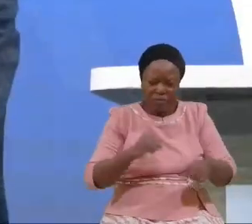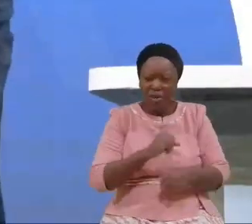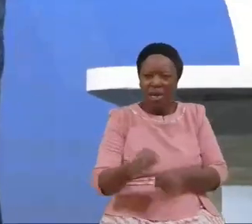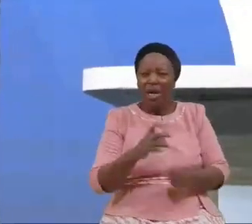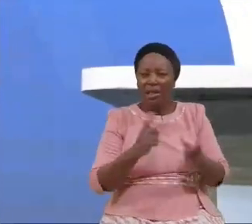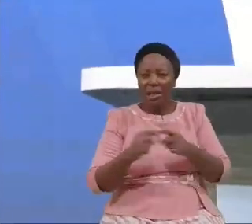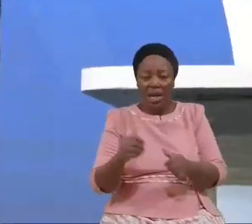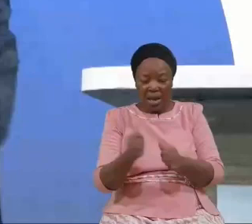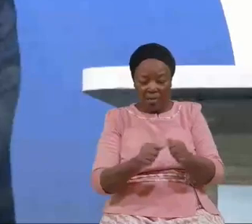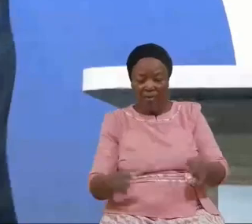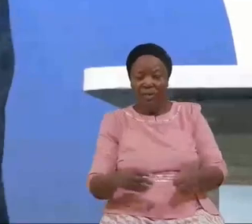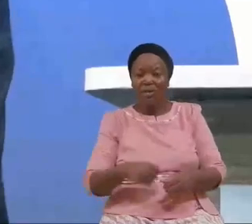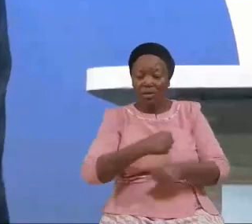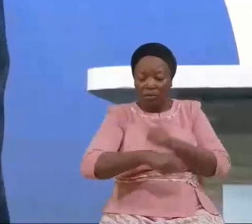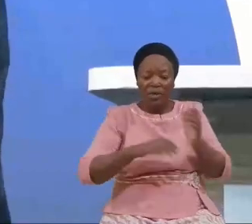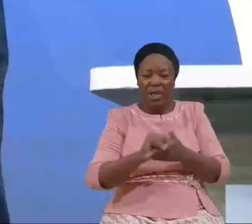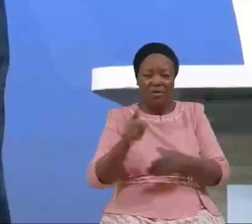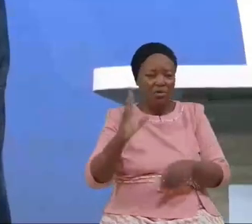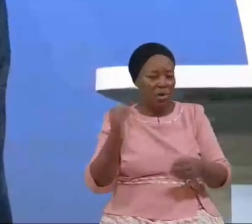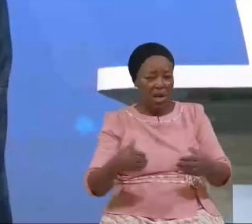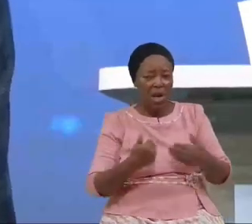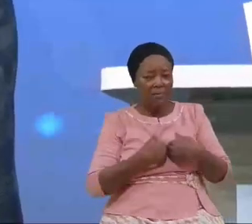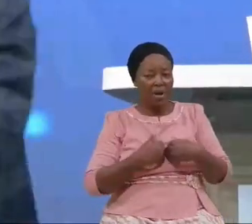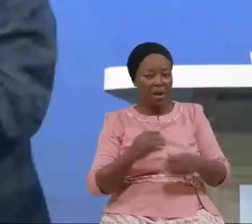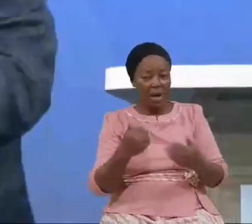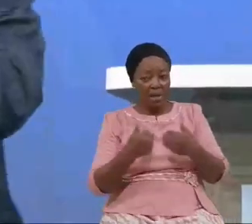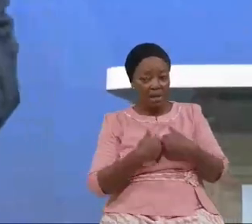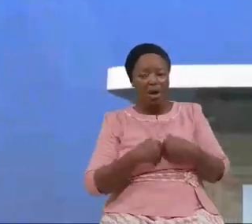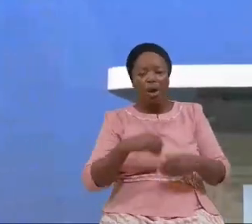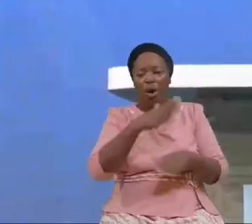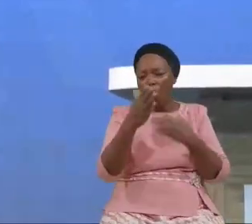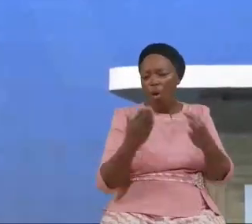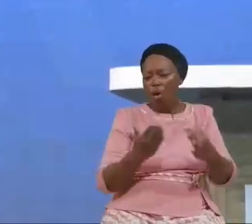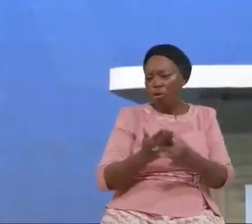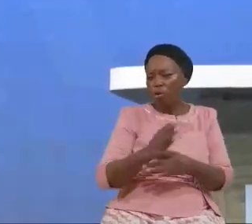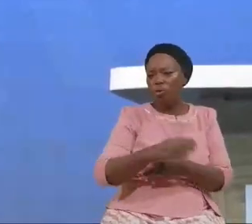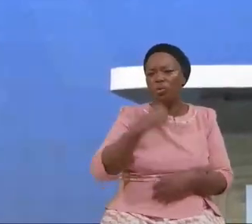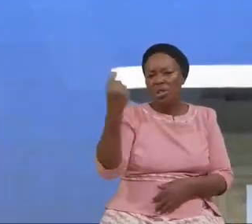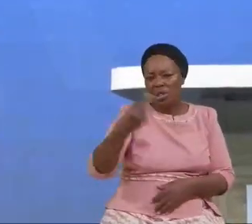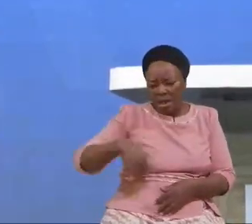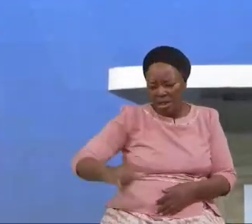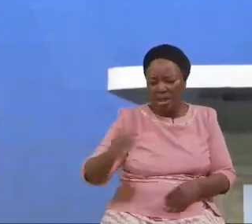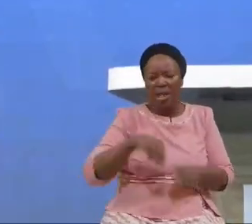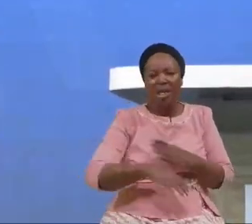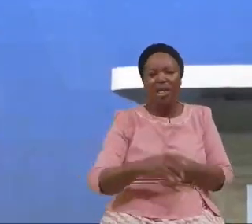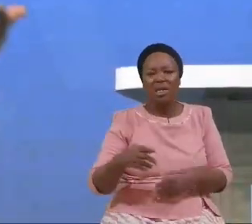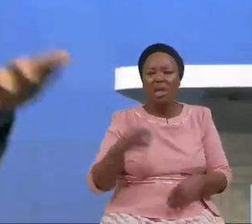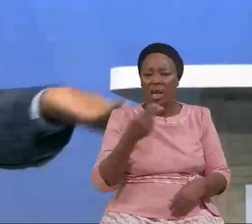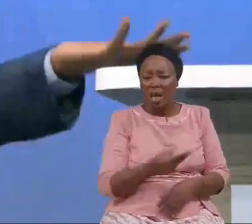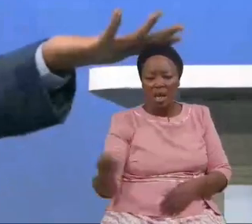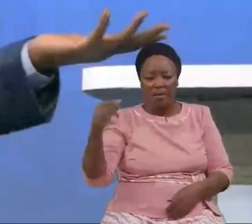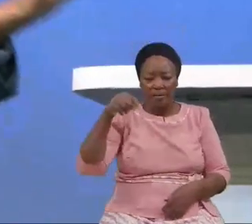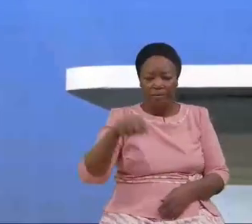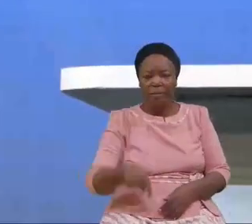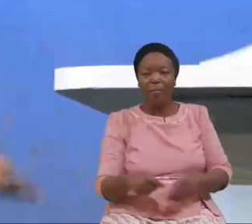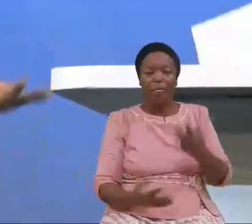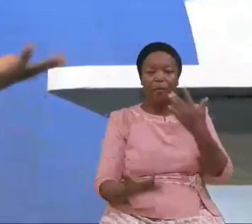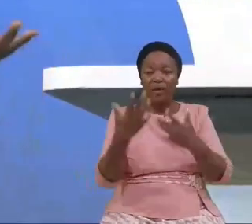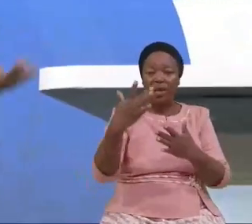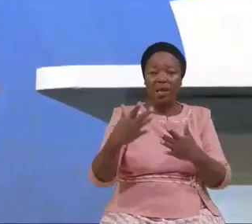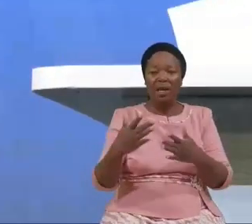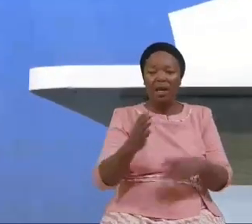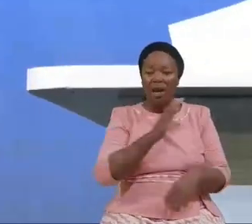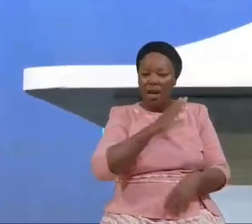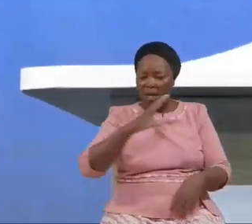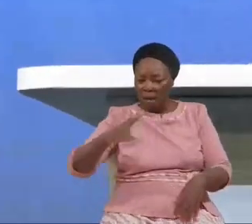toute souffrance que tu devrais en durer tout au long de l'éternité et en enfer Christ a